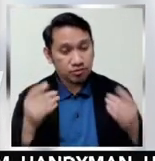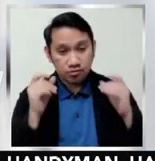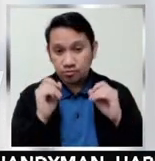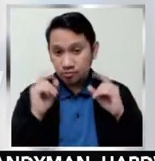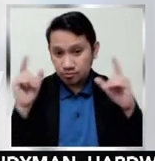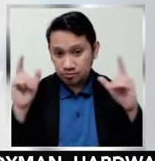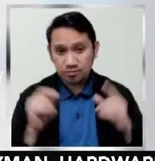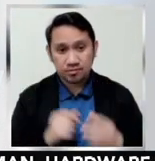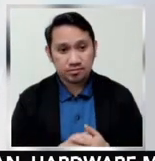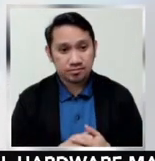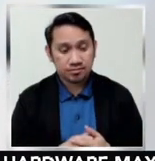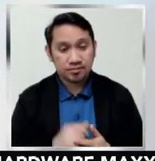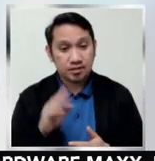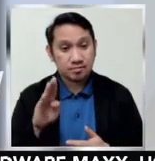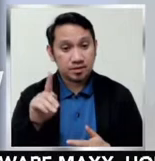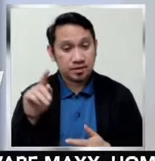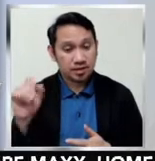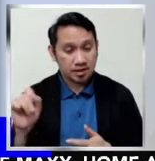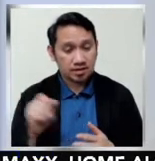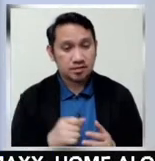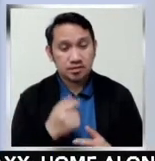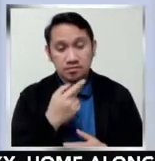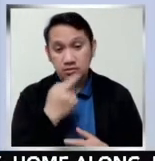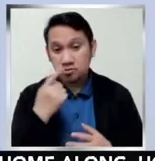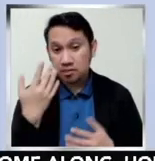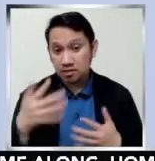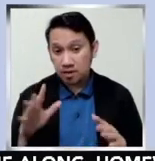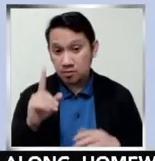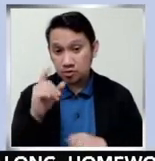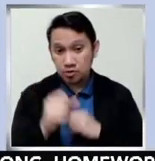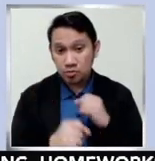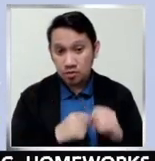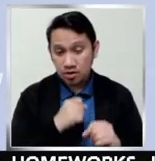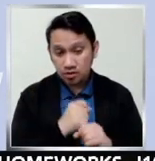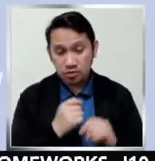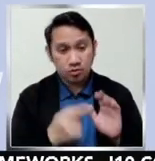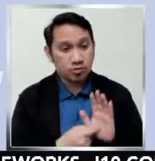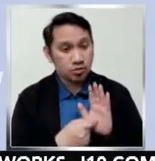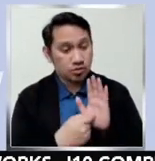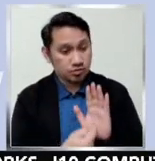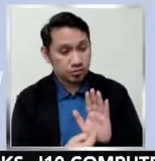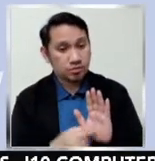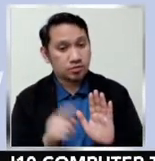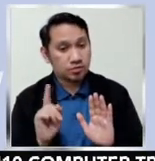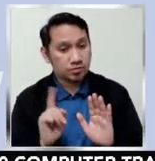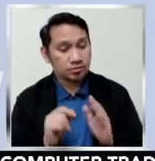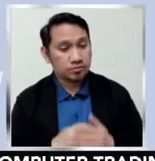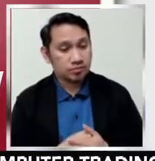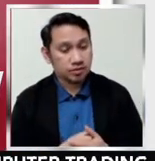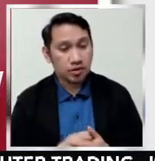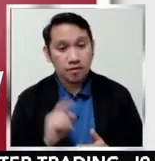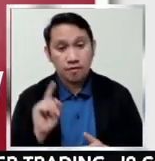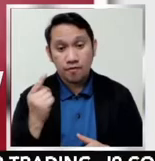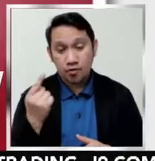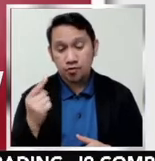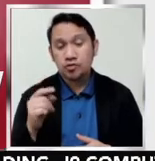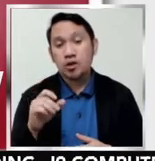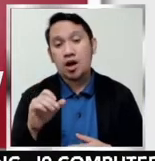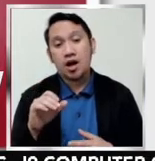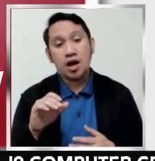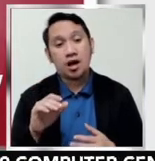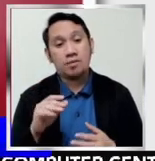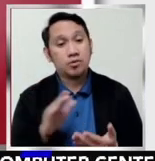BTS. Dahil after 1 year, i-release na ang physical version ng first solo album ni J-Hope na Jack in the Box.